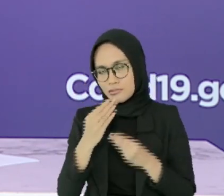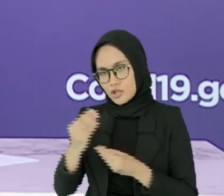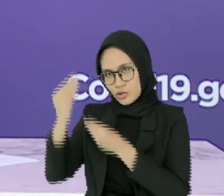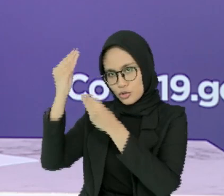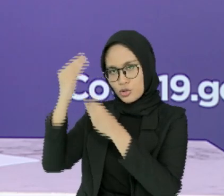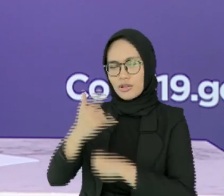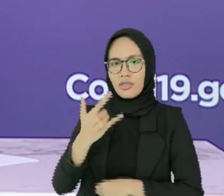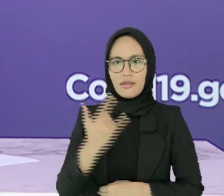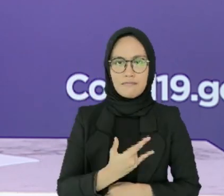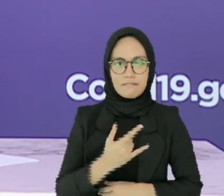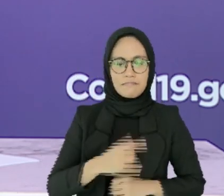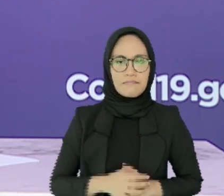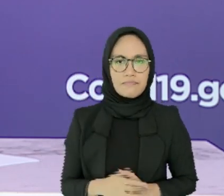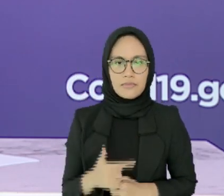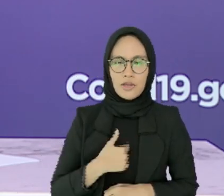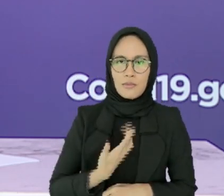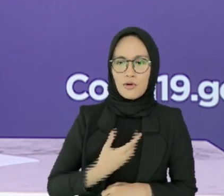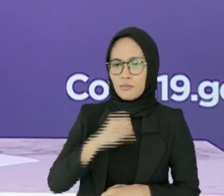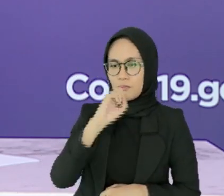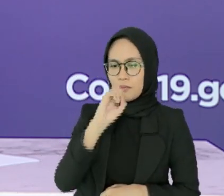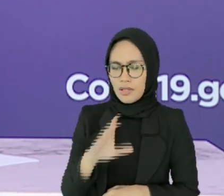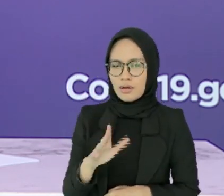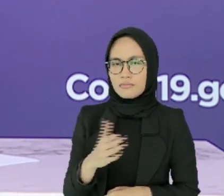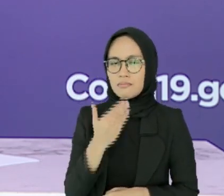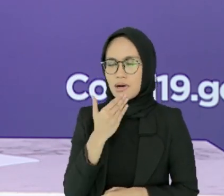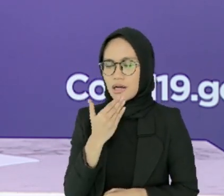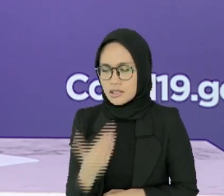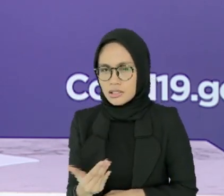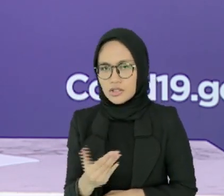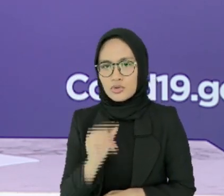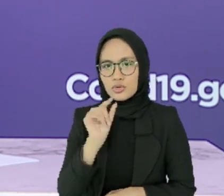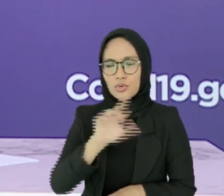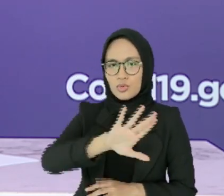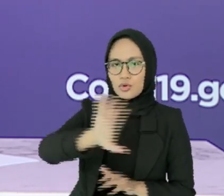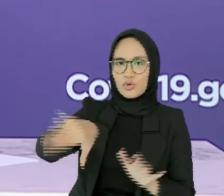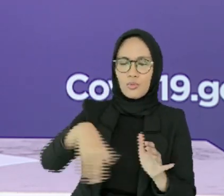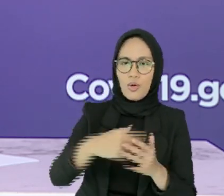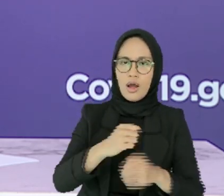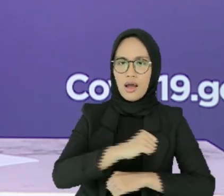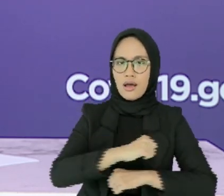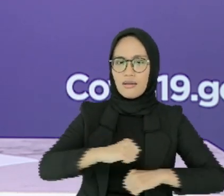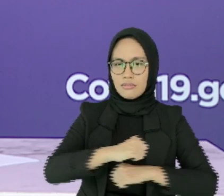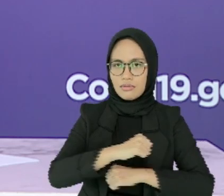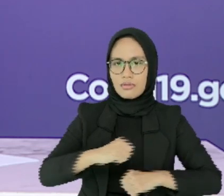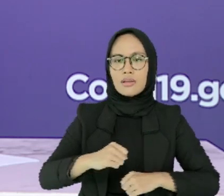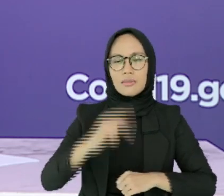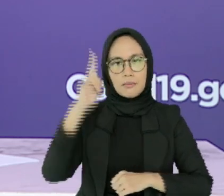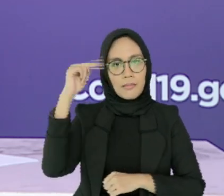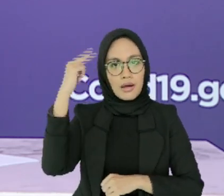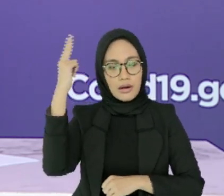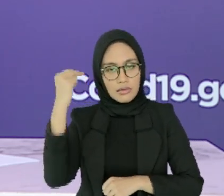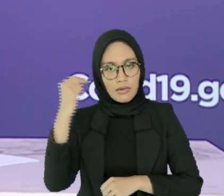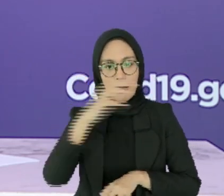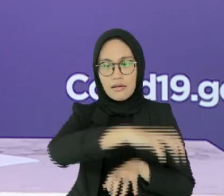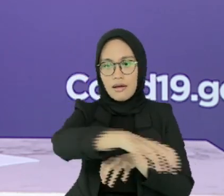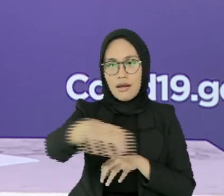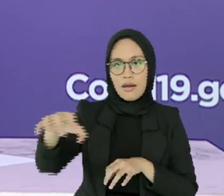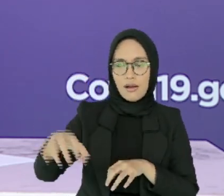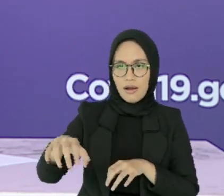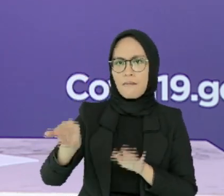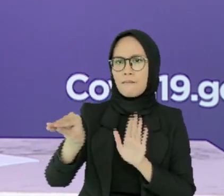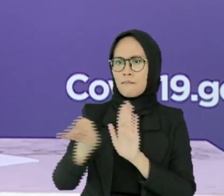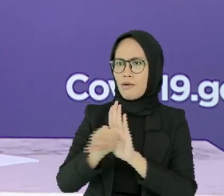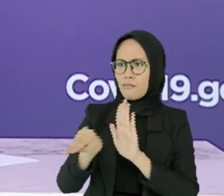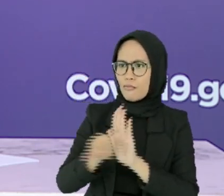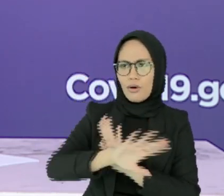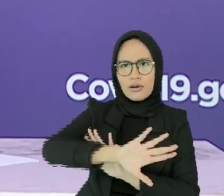ucapkan apresiasi sebesar-besarnya bagi para Kontingen pemerintah daerah dan masyarakat Papua yang mampu